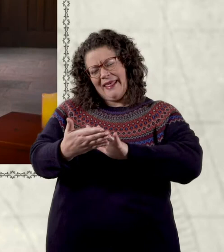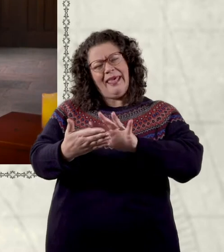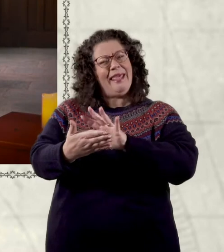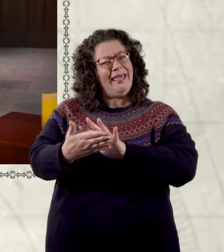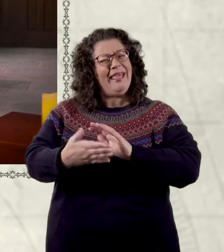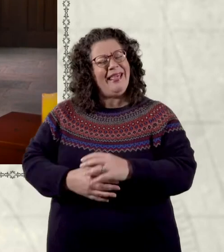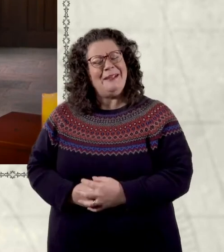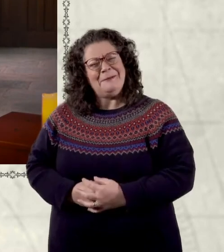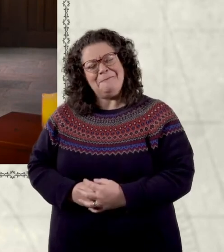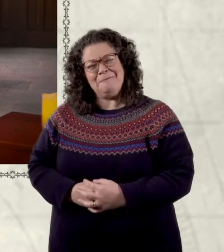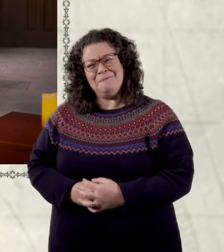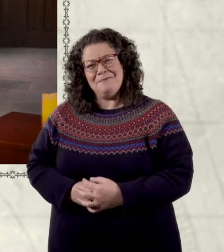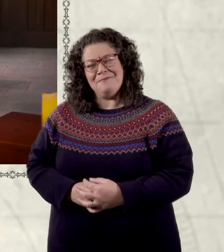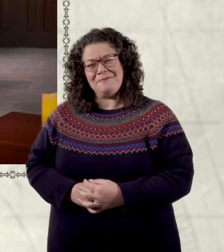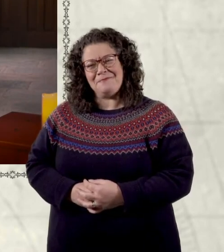weld.